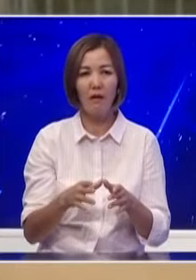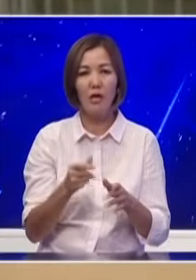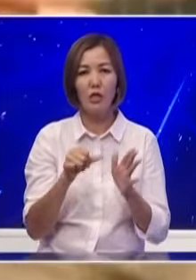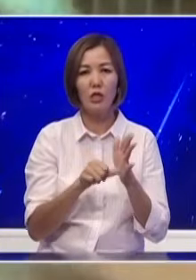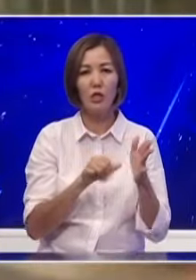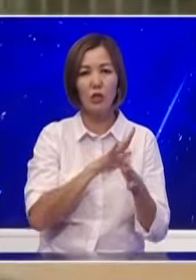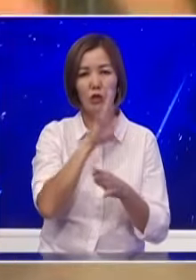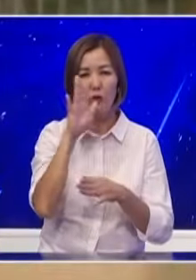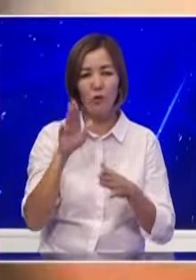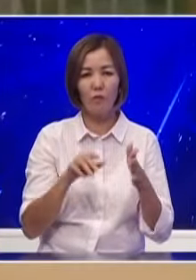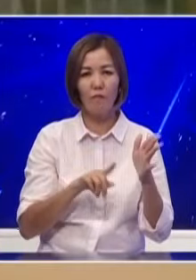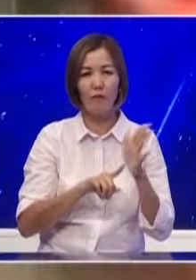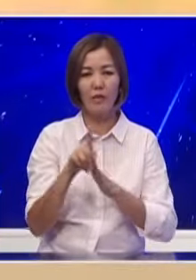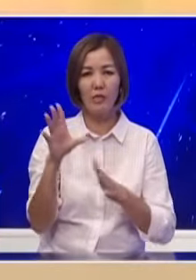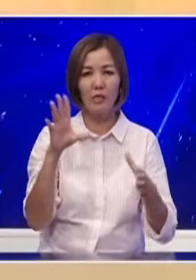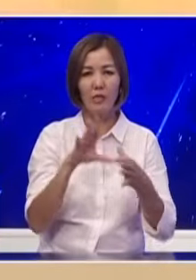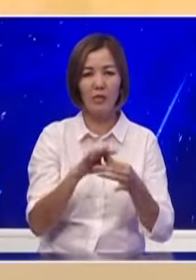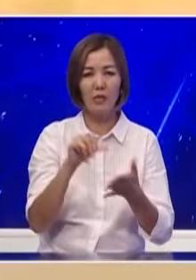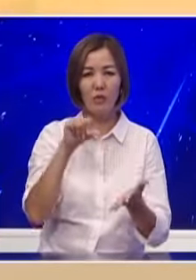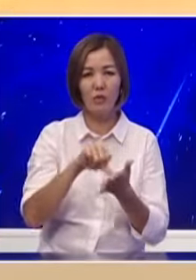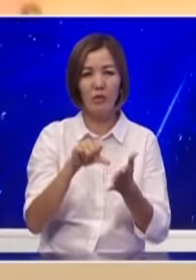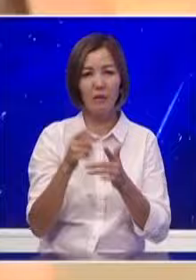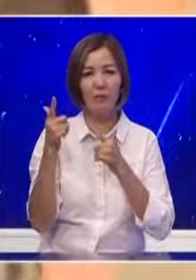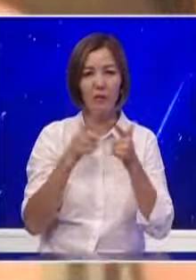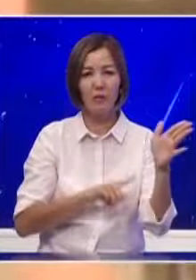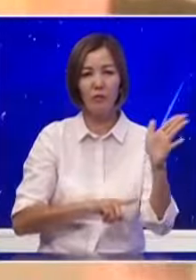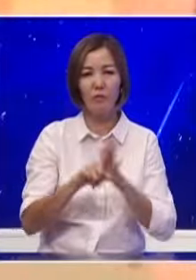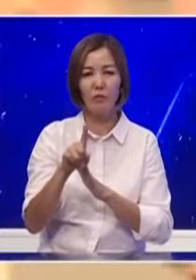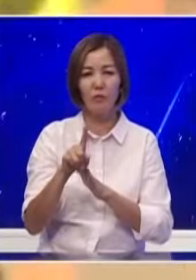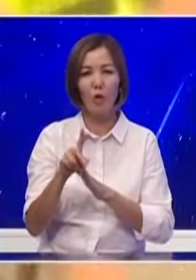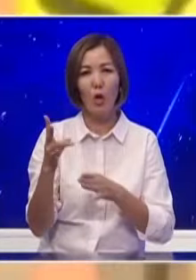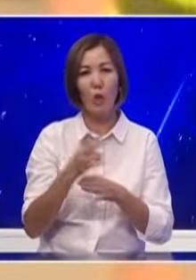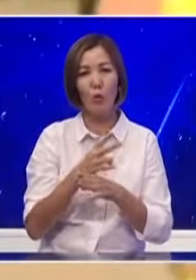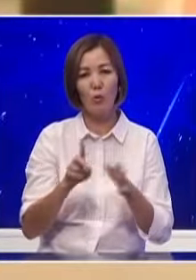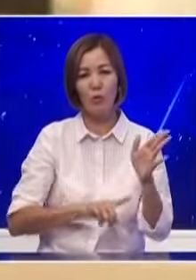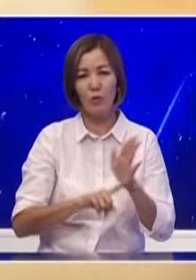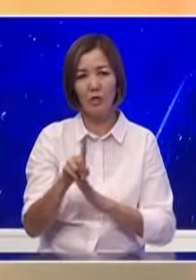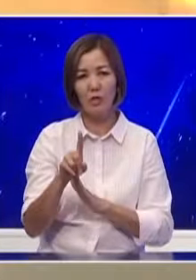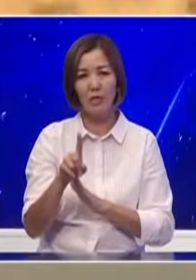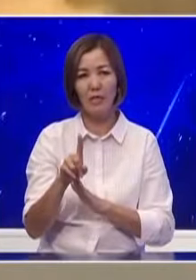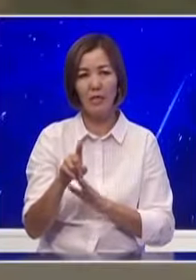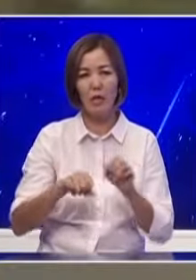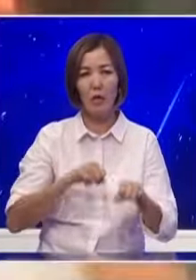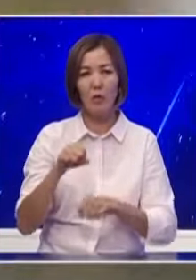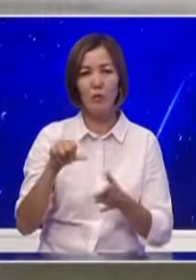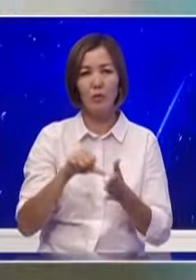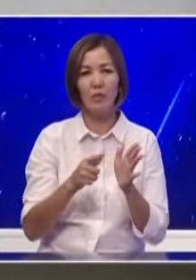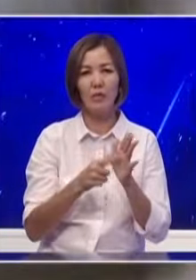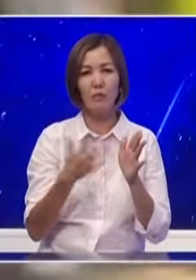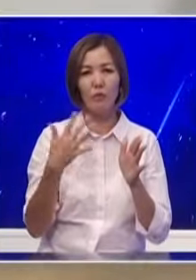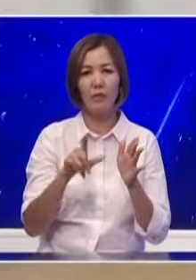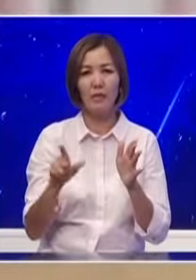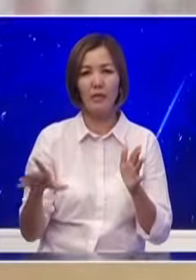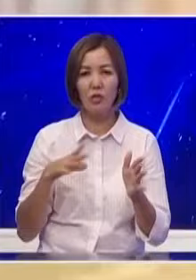часов утра. Регистрация участников и подготовка к старту началась еще ночью. В общей сложности в гонке приняли участие